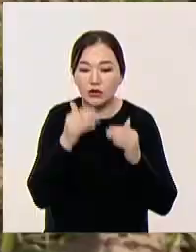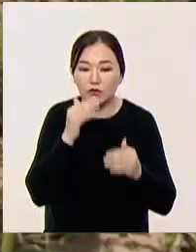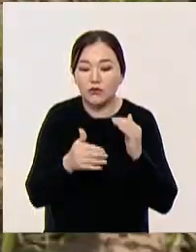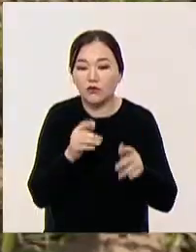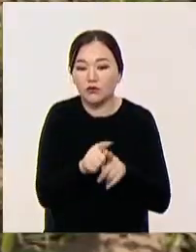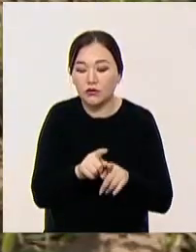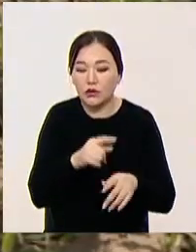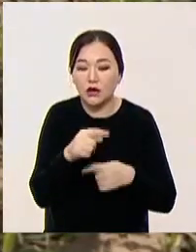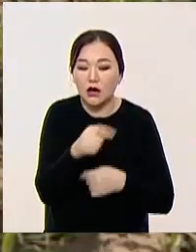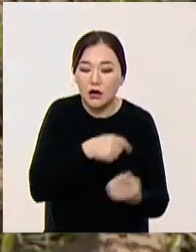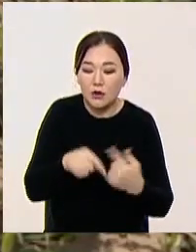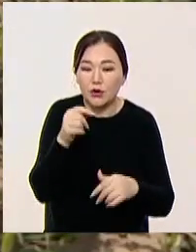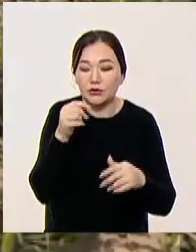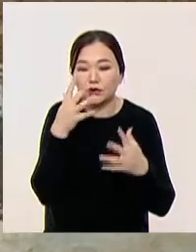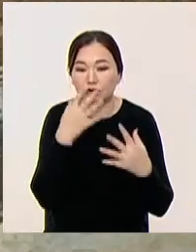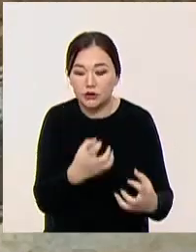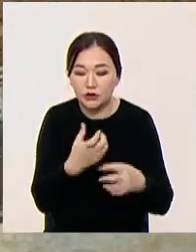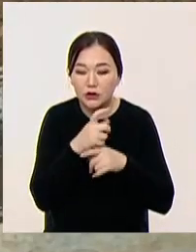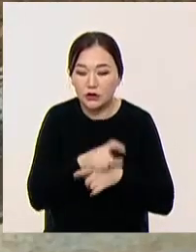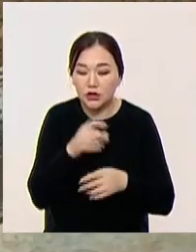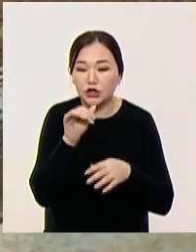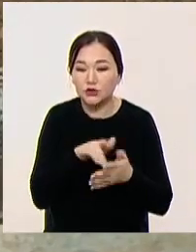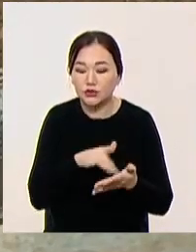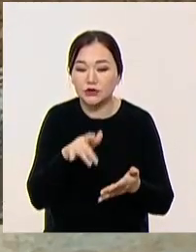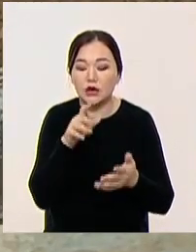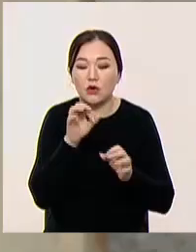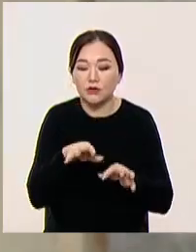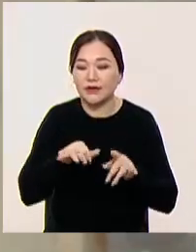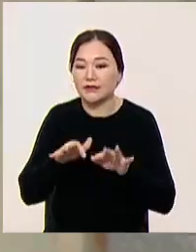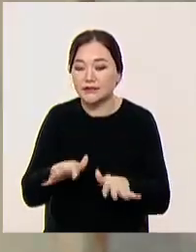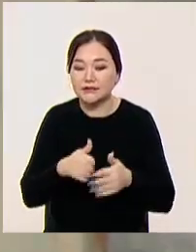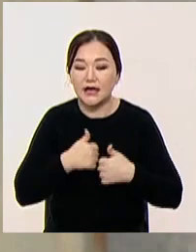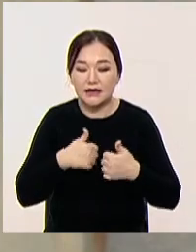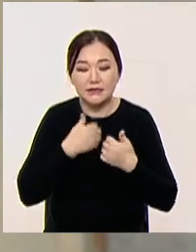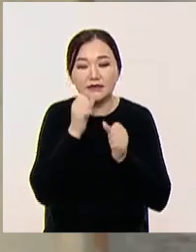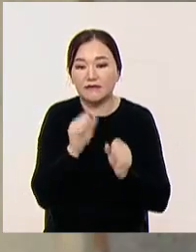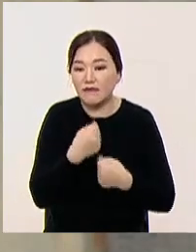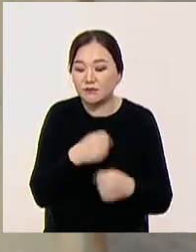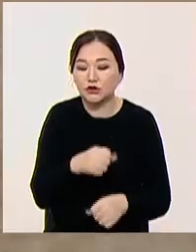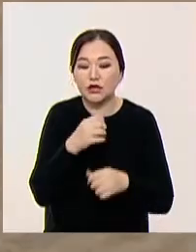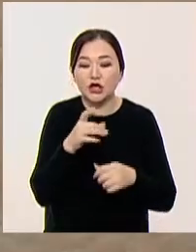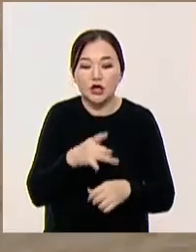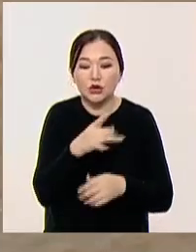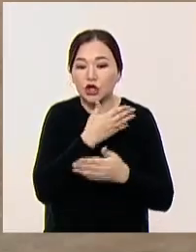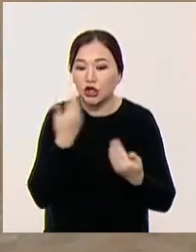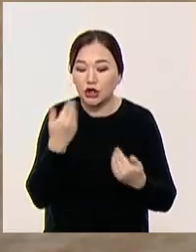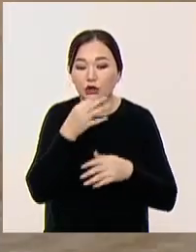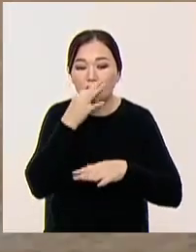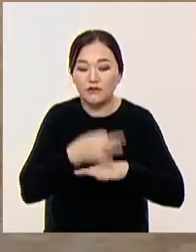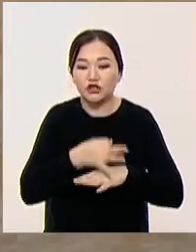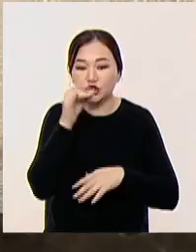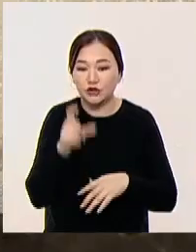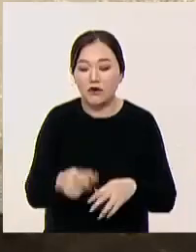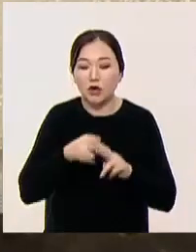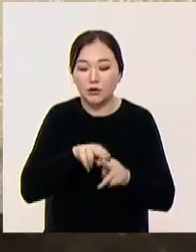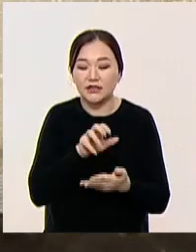По результатам анализа рассчитать ущерб ресурсам недр от деятельности старателей невозможно. В регионах нет уполномоченного органа, который